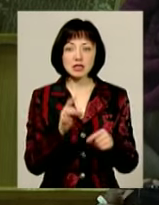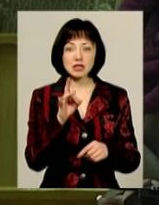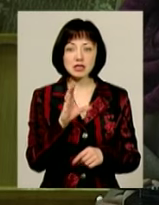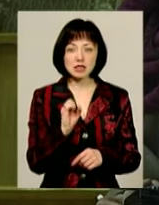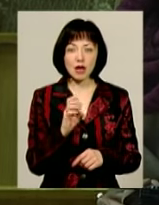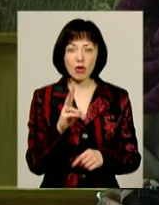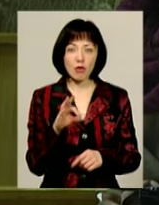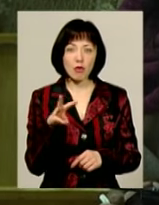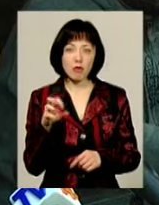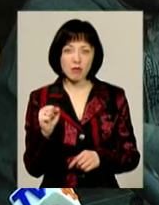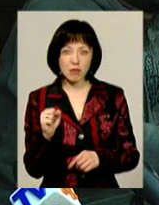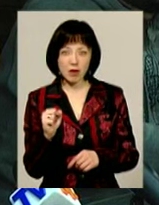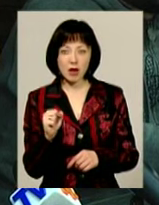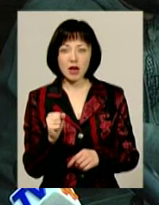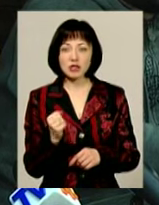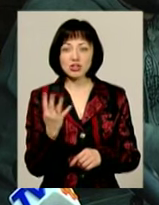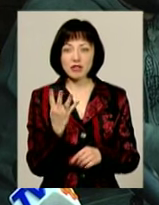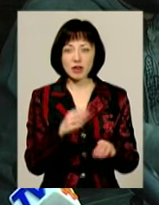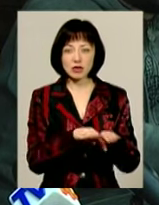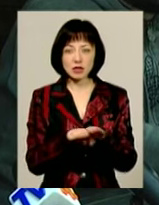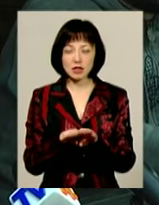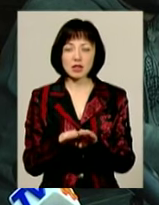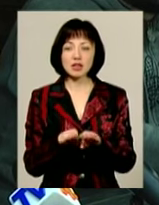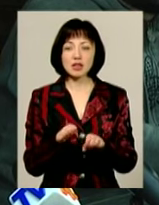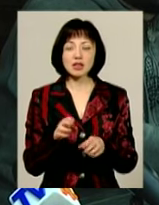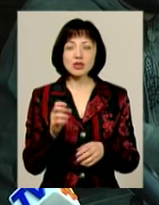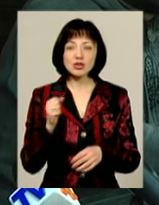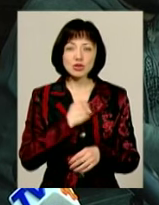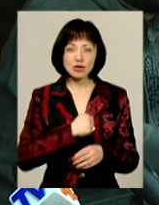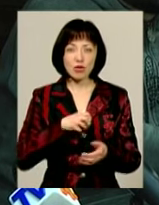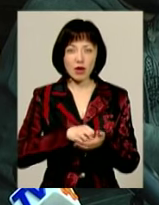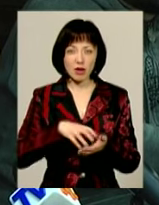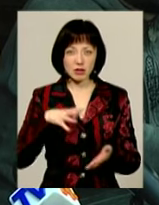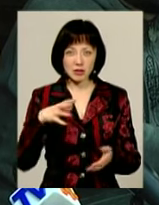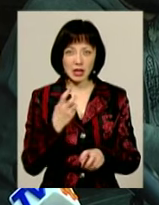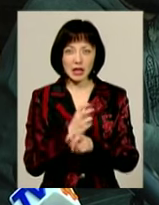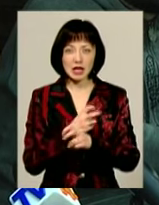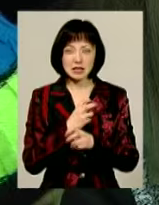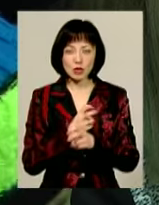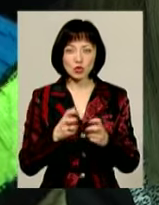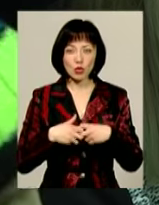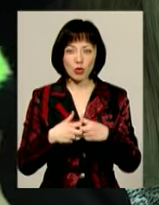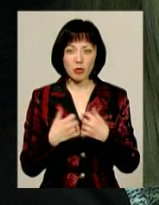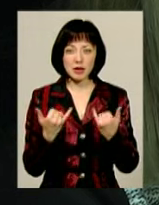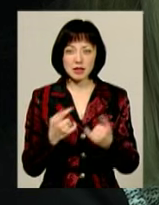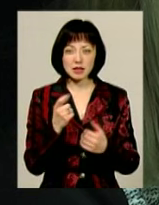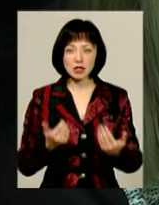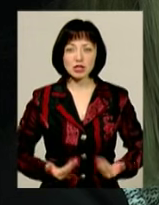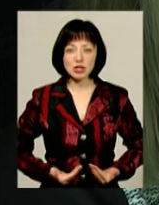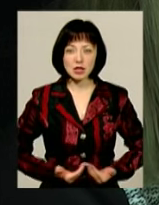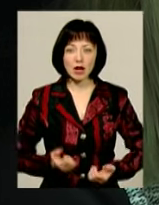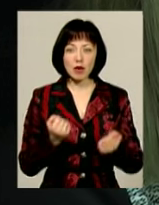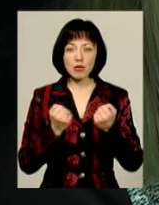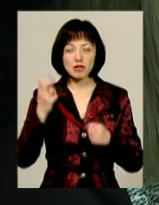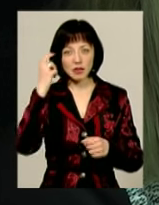Юїнга 4-ї стадії з метастазами, інакше кажучи, злоякісну пухлину кістки суглоба. Нині за життя Артема